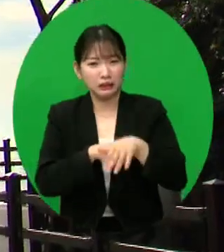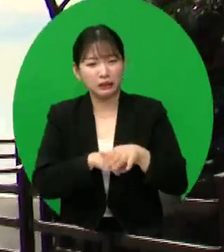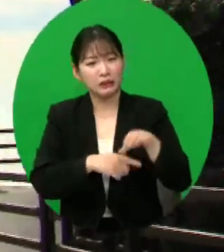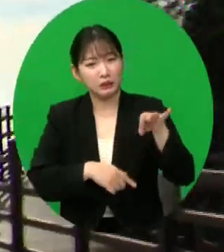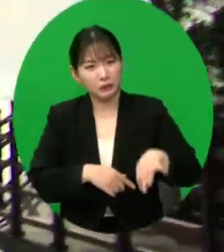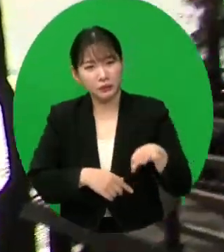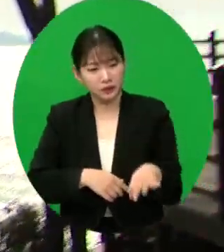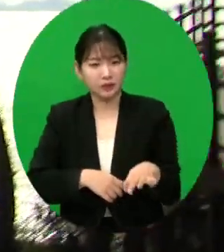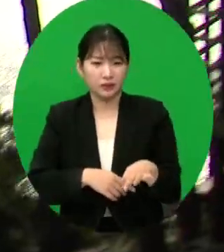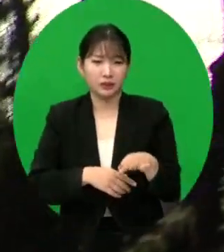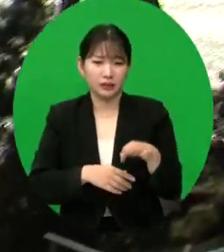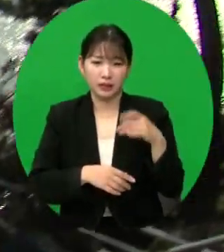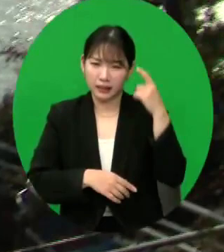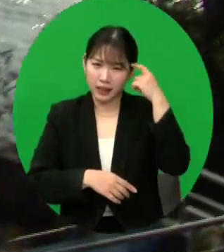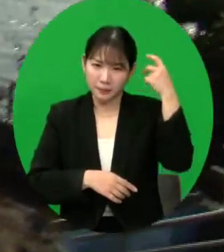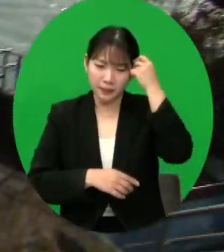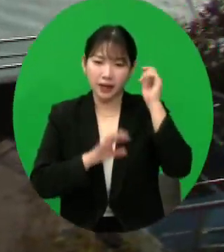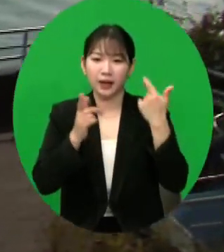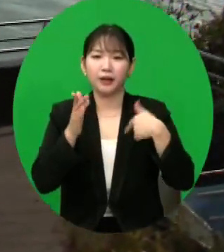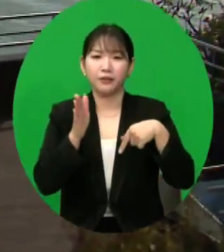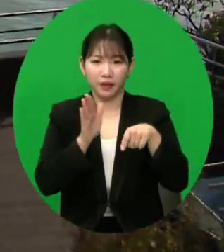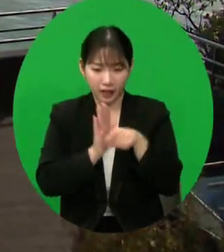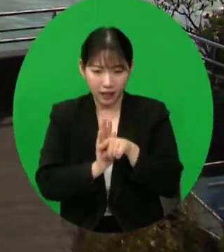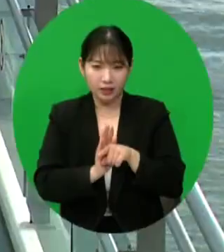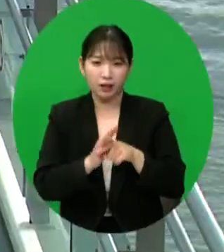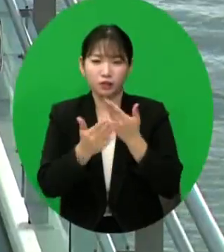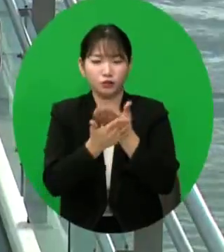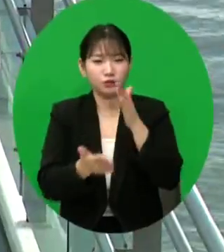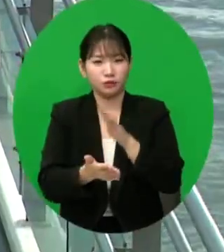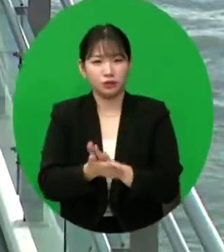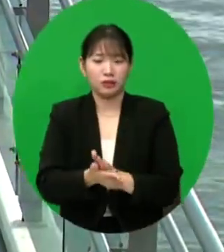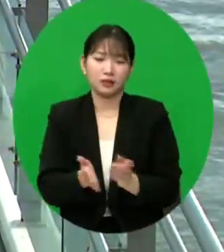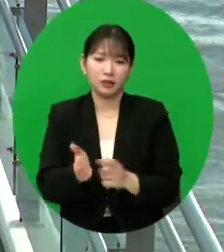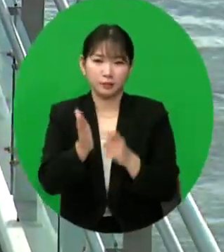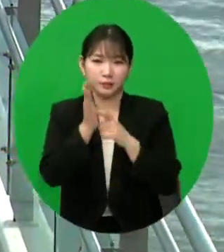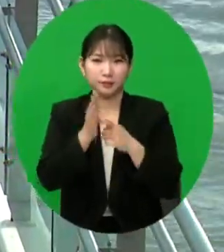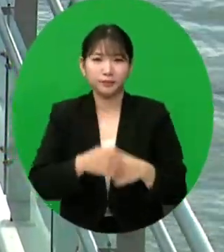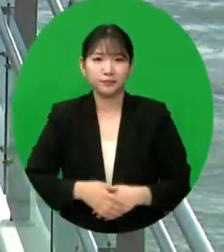위한 재창조 수준의 정비가 시급합니다. MBC 뉴스 신광합니다.